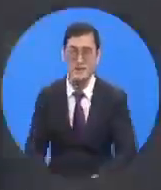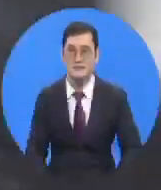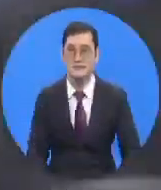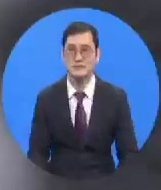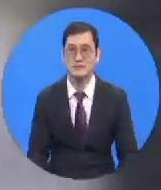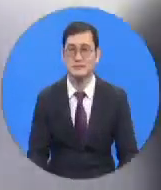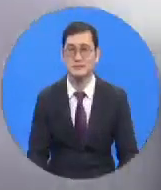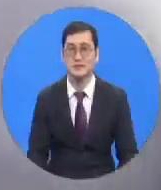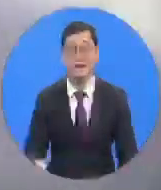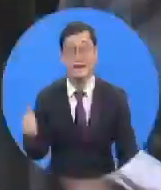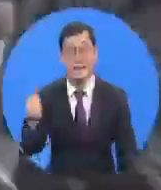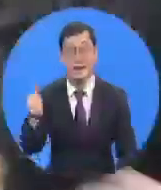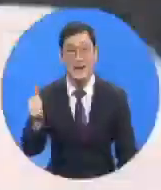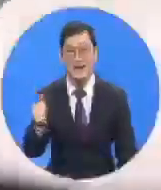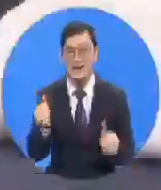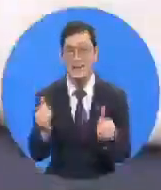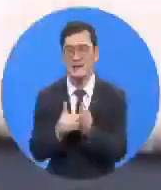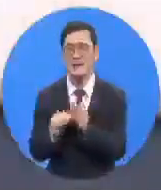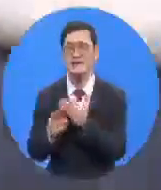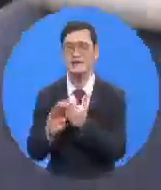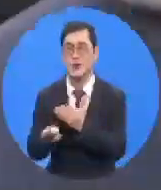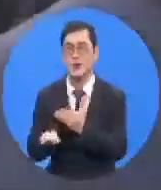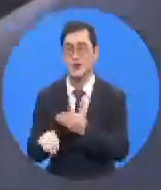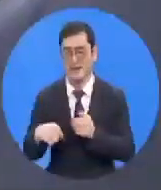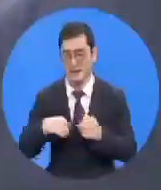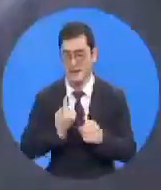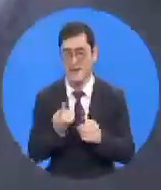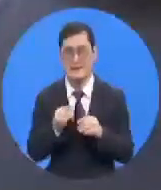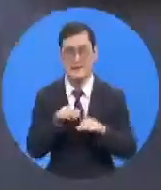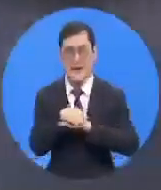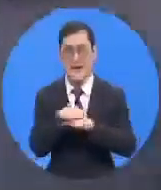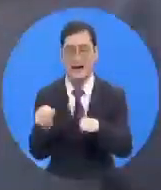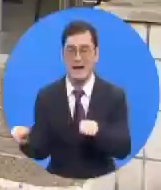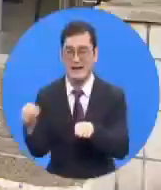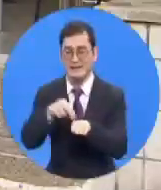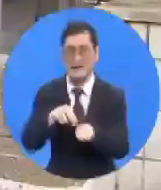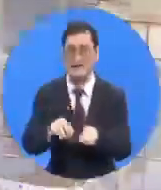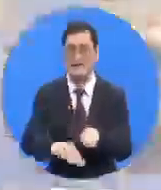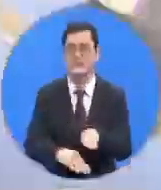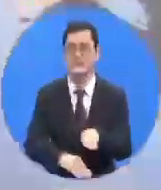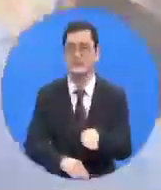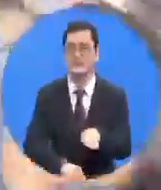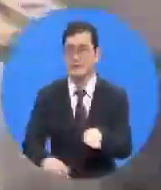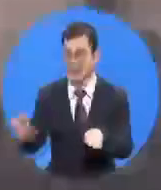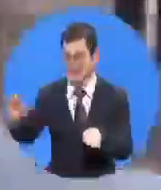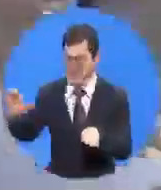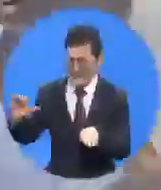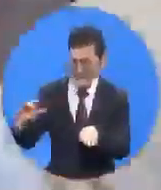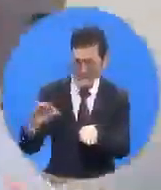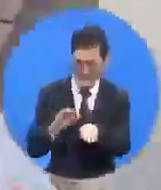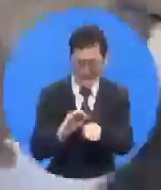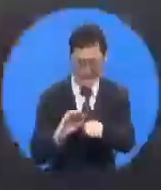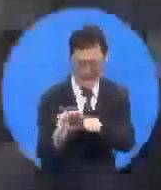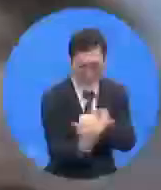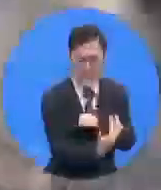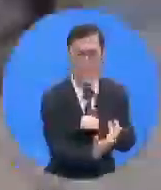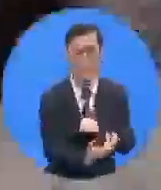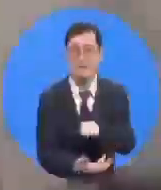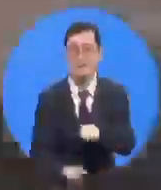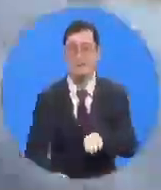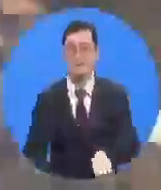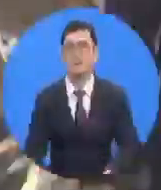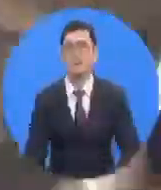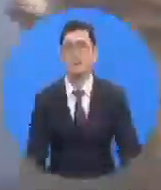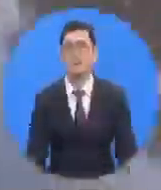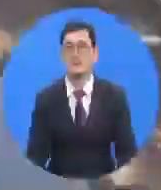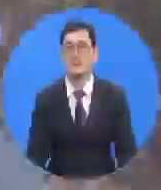재판을 받고 나오는 모습인데요. 굉장히 뛰쳐가니까 많은 기자도 따라가고 시민도 따라가고 전 양부가 이제